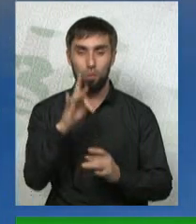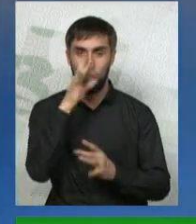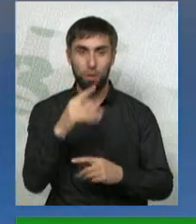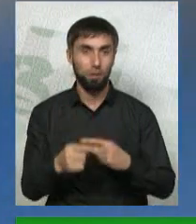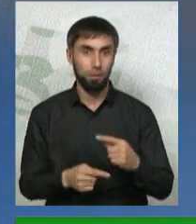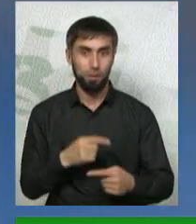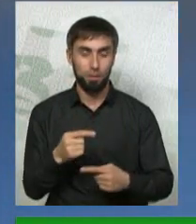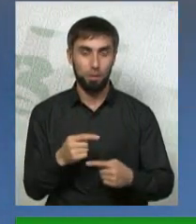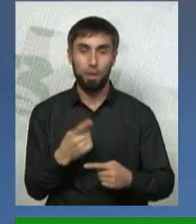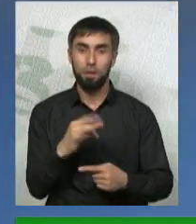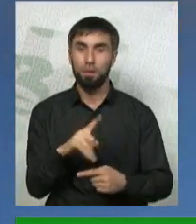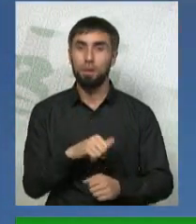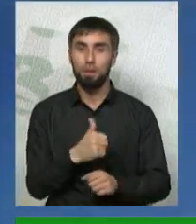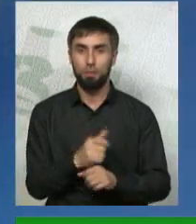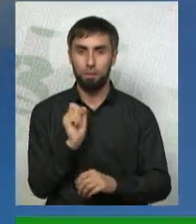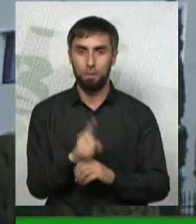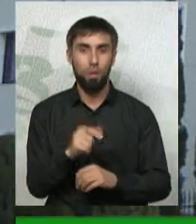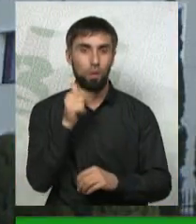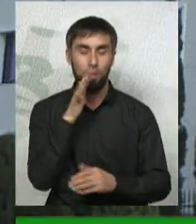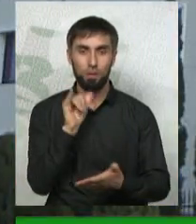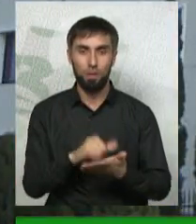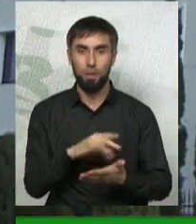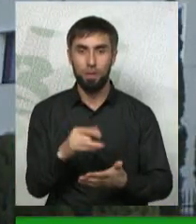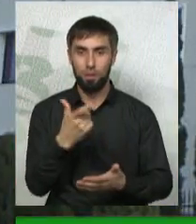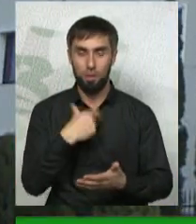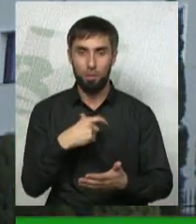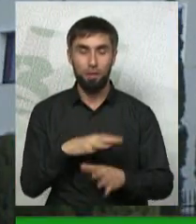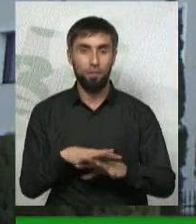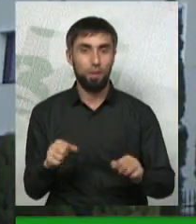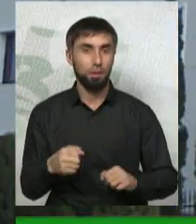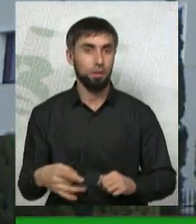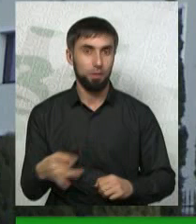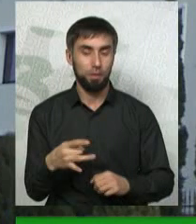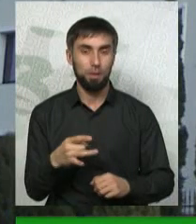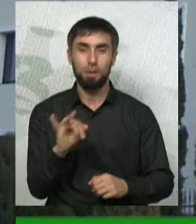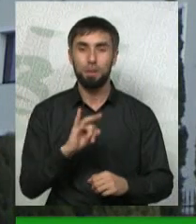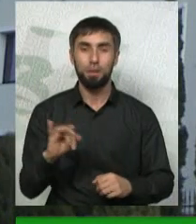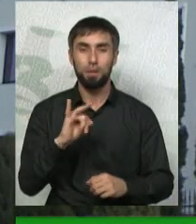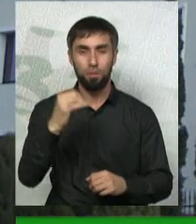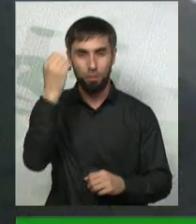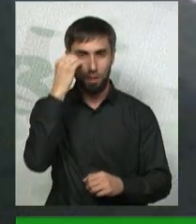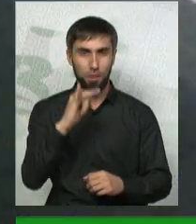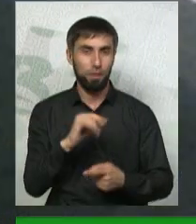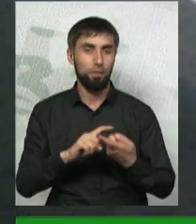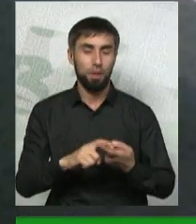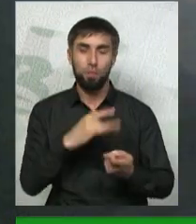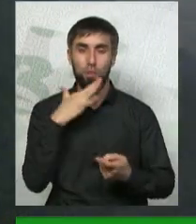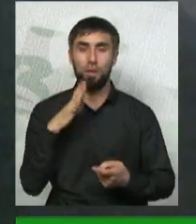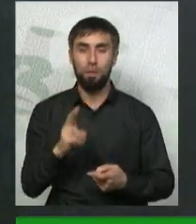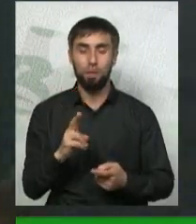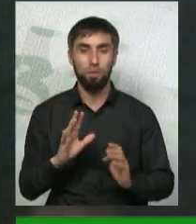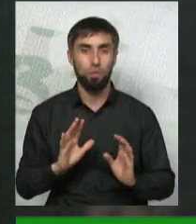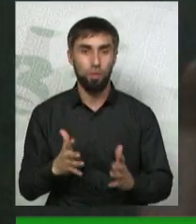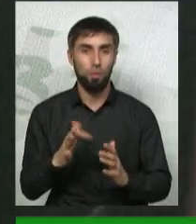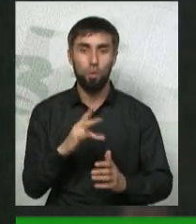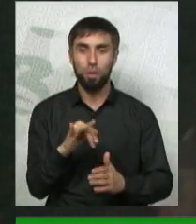культурного наследия – одна из главных задач, которую ставят перед собой власти региона. С историческими памятниками связаны многовековые